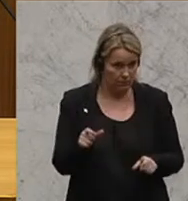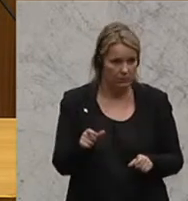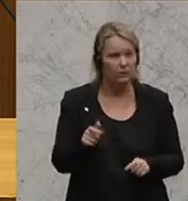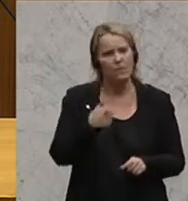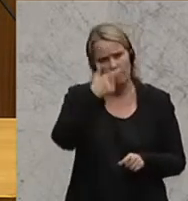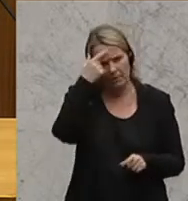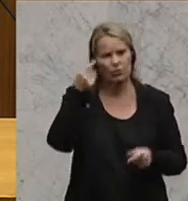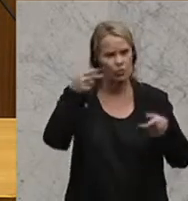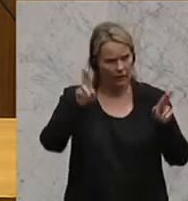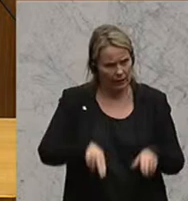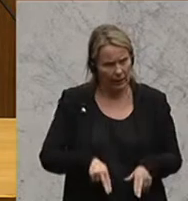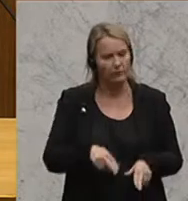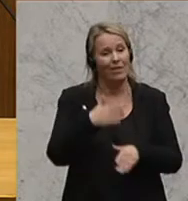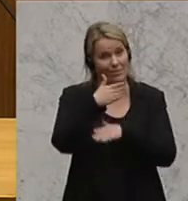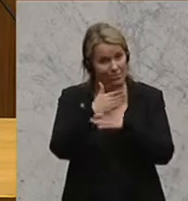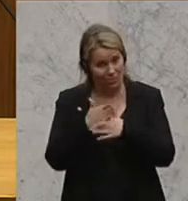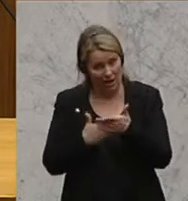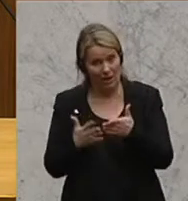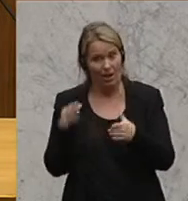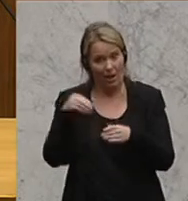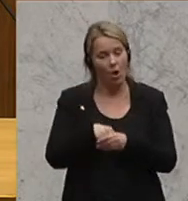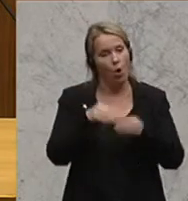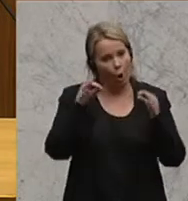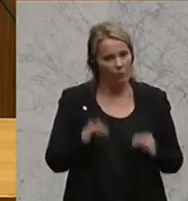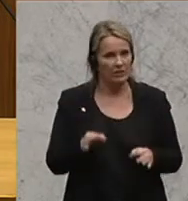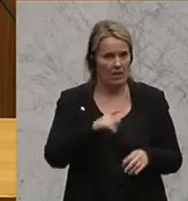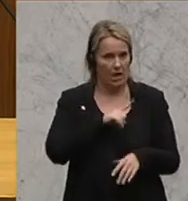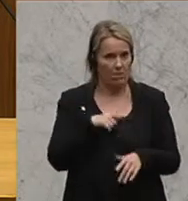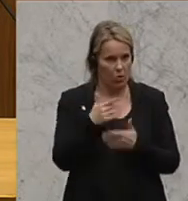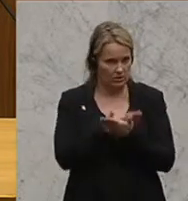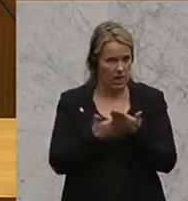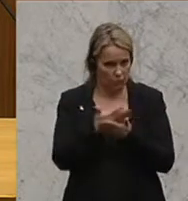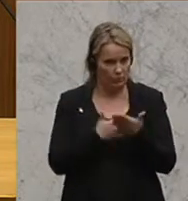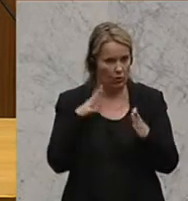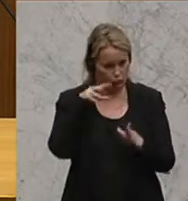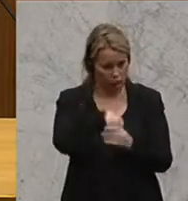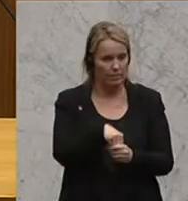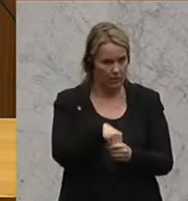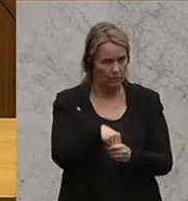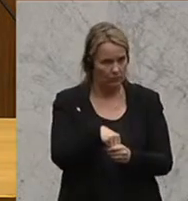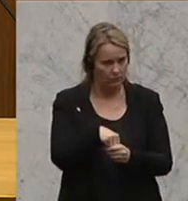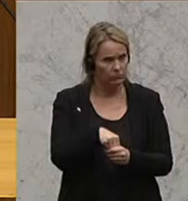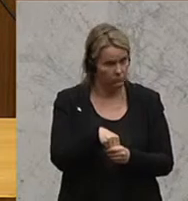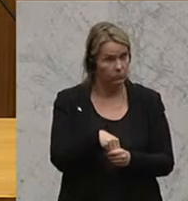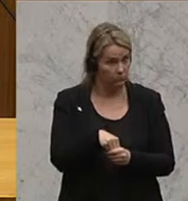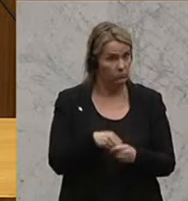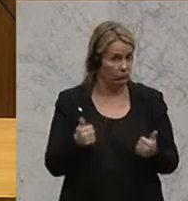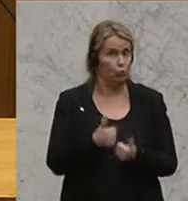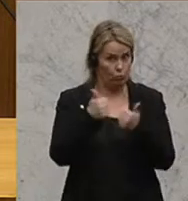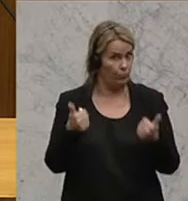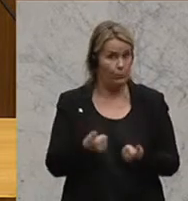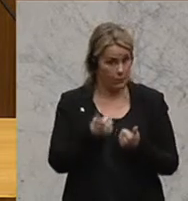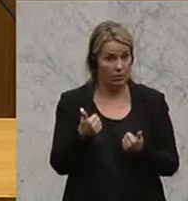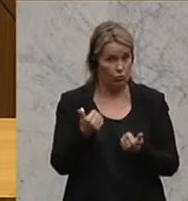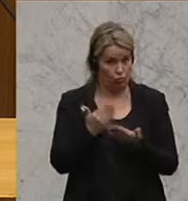Dass Menschenrechte jetzt ein Teil der offiziellen Polizeiausbildung sind, das ist sehr zu begrüßen. Da hat